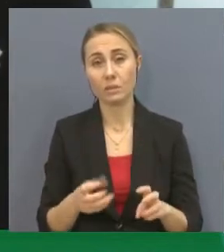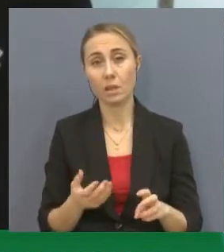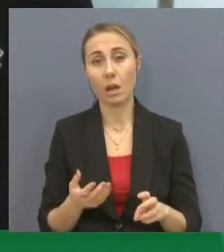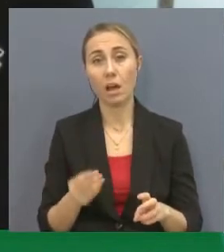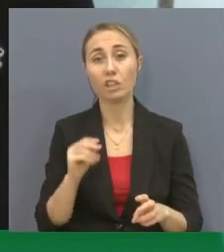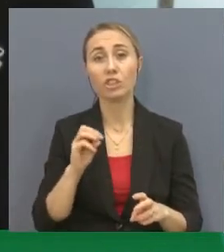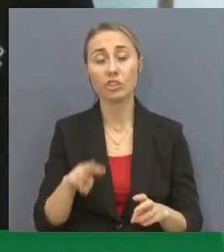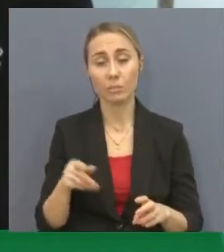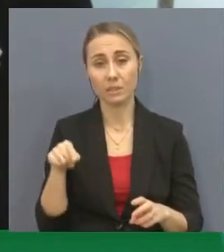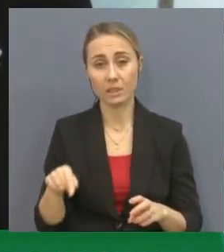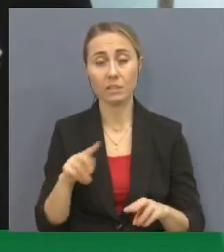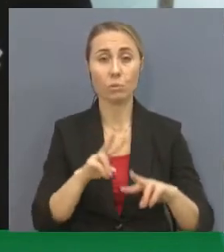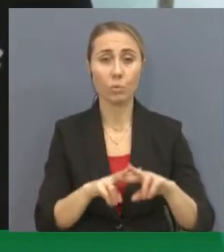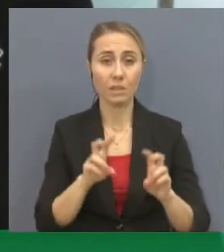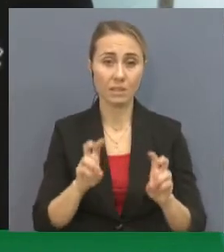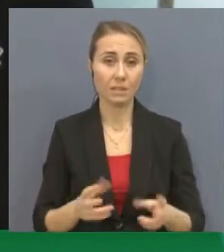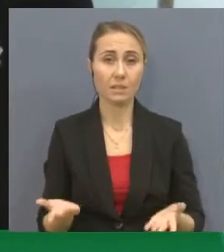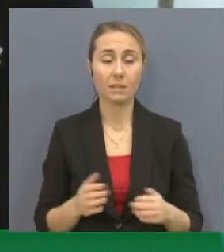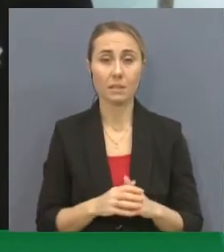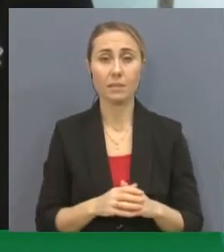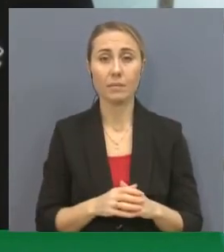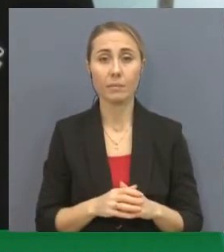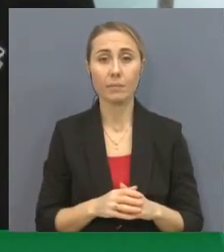тем кто тоже ребята